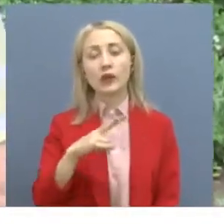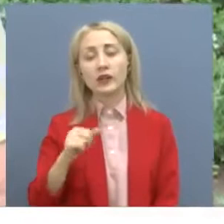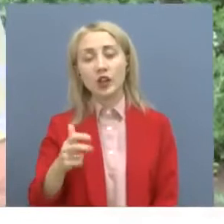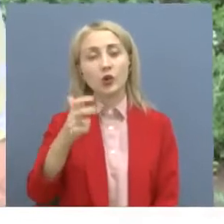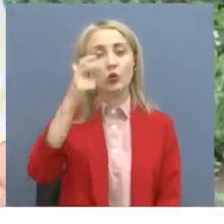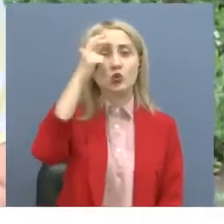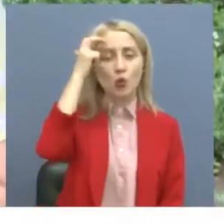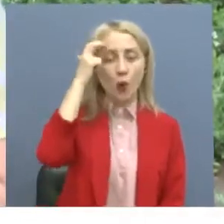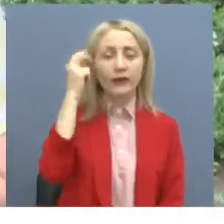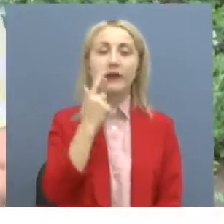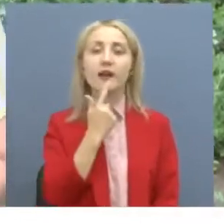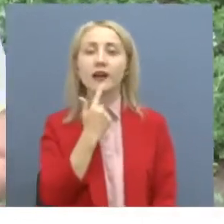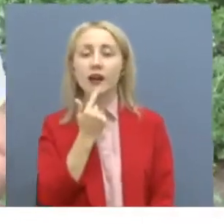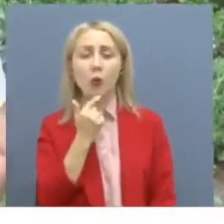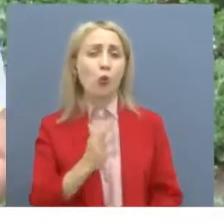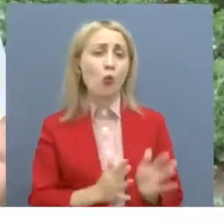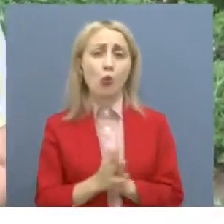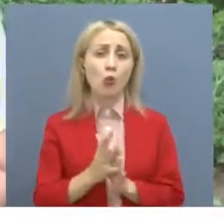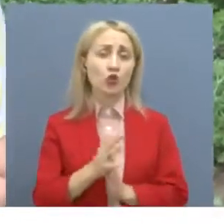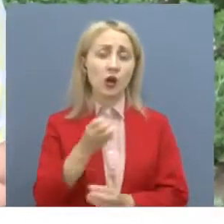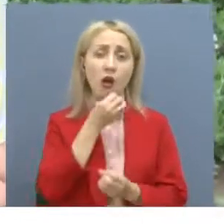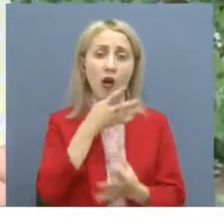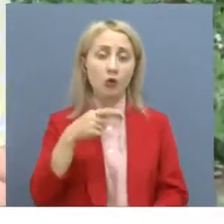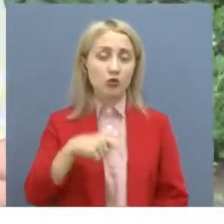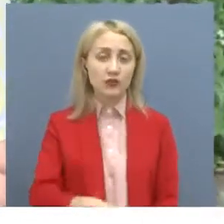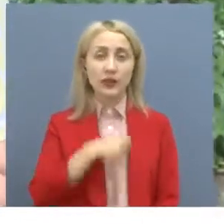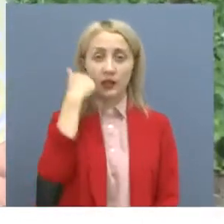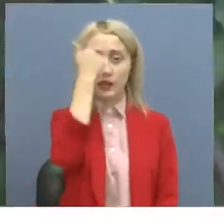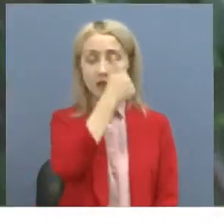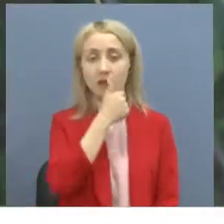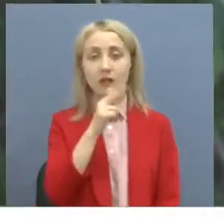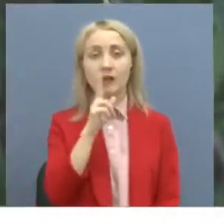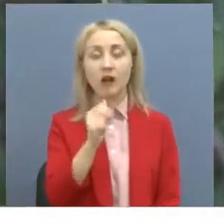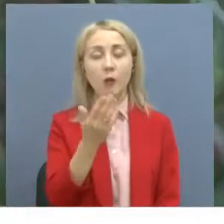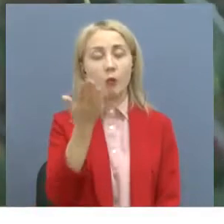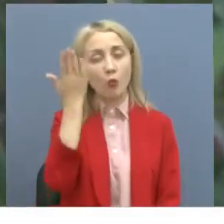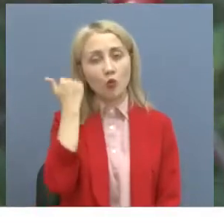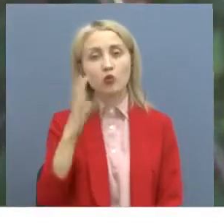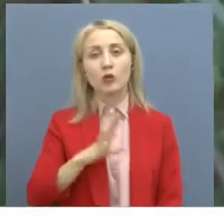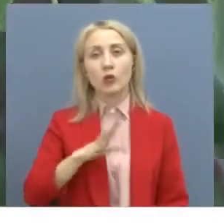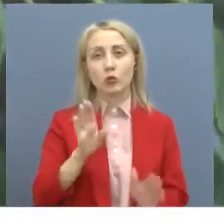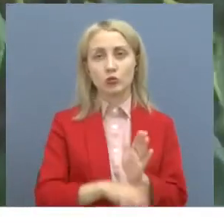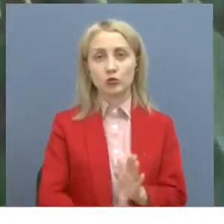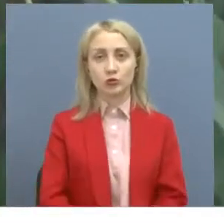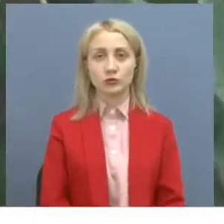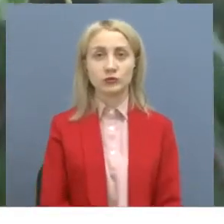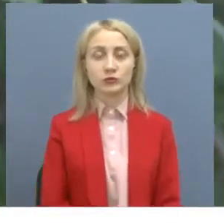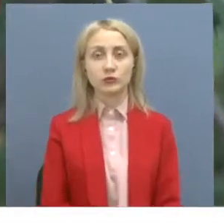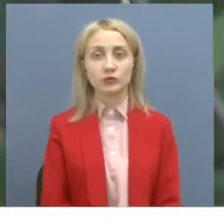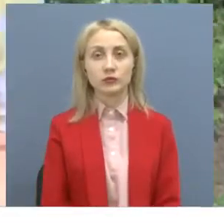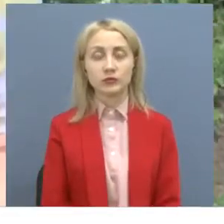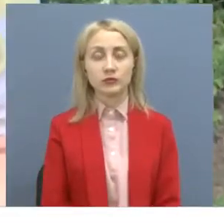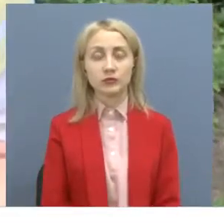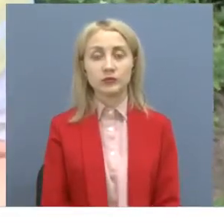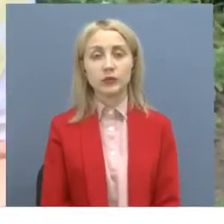таңқурай, қарақат көп шығып жатыр. Көкөністер шамалы сүтке шалынды. Ал бағасының қымбат болуы ешкімнің еңбек еткісі келмейді.